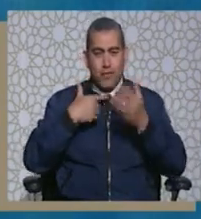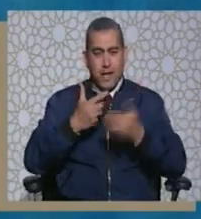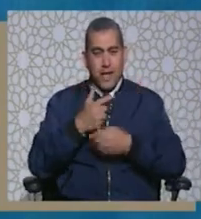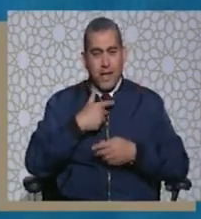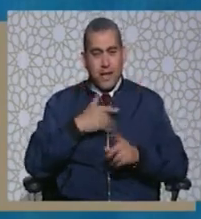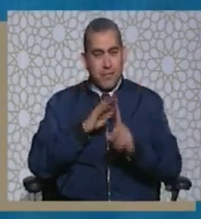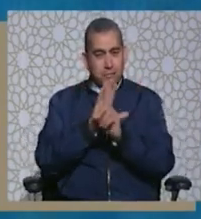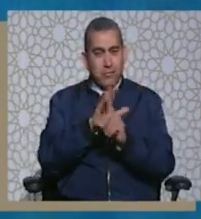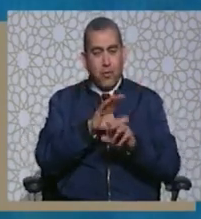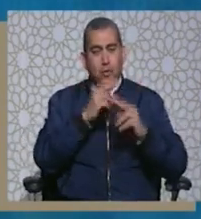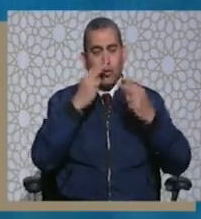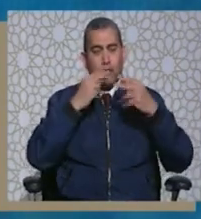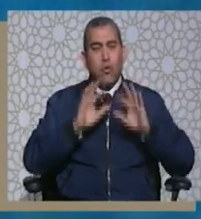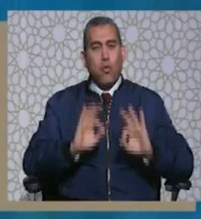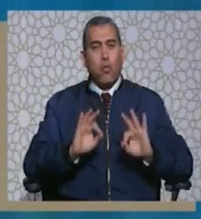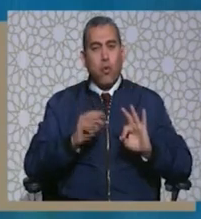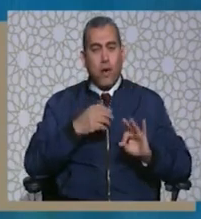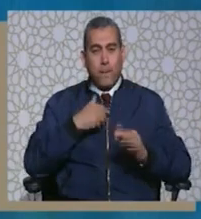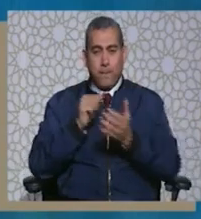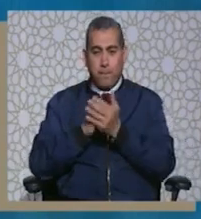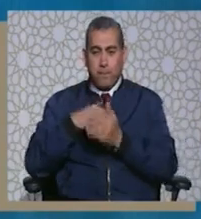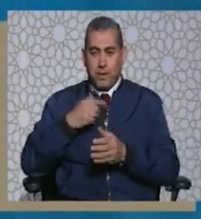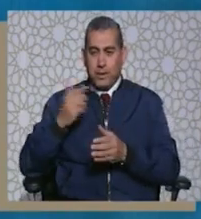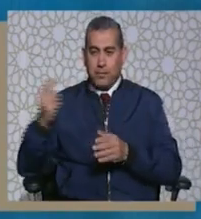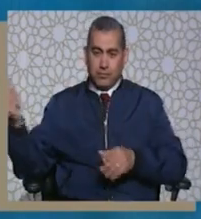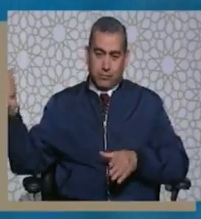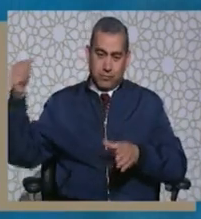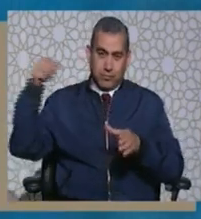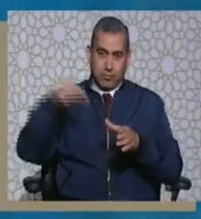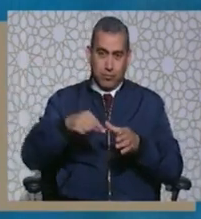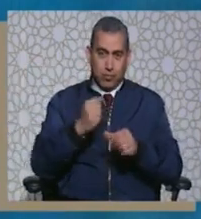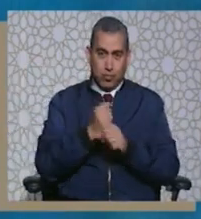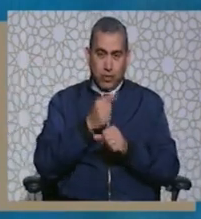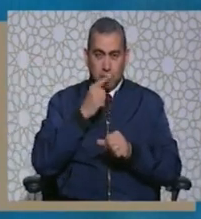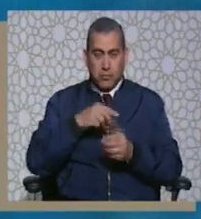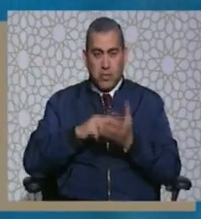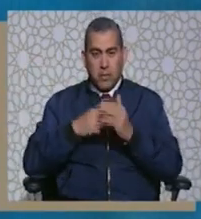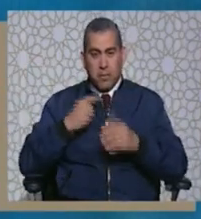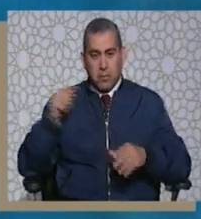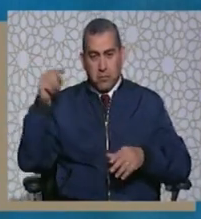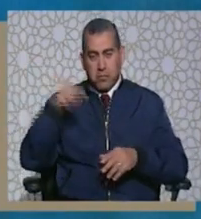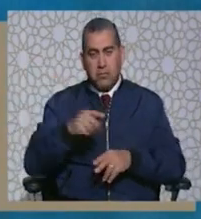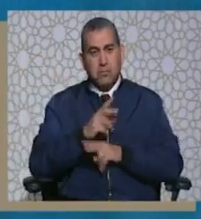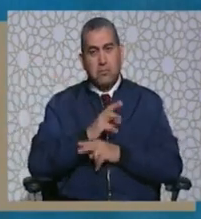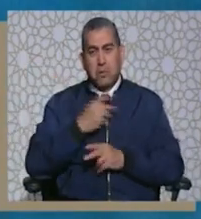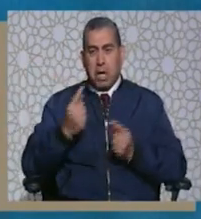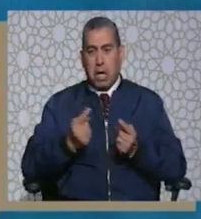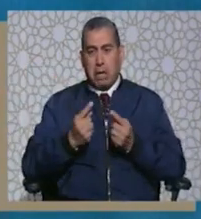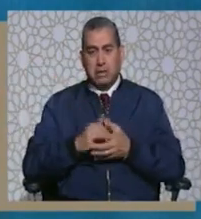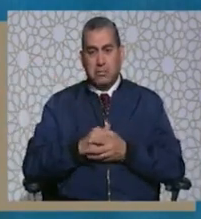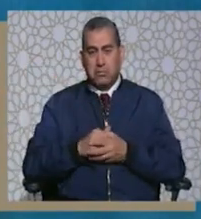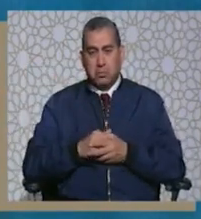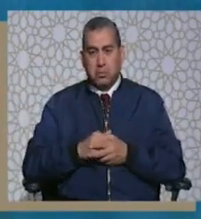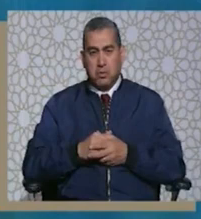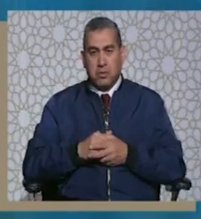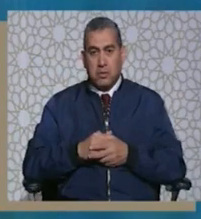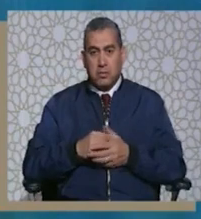سندهم اول ما ارجع من البيت فعشان كده مهتمش ضمنا